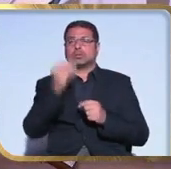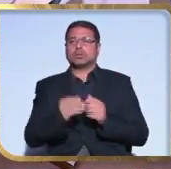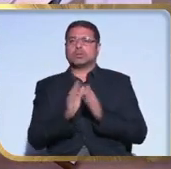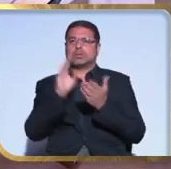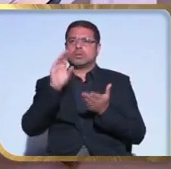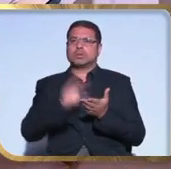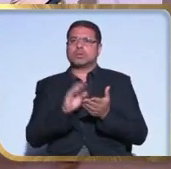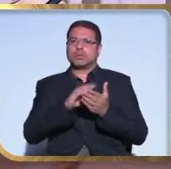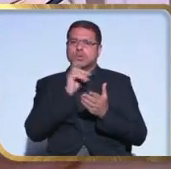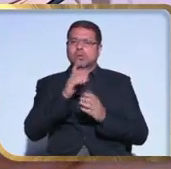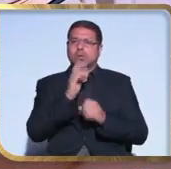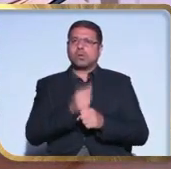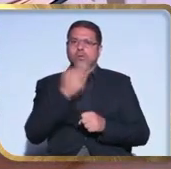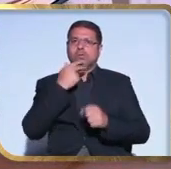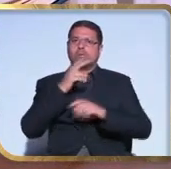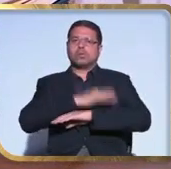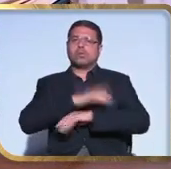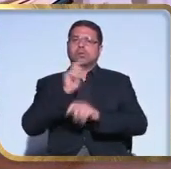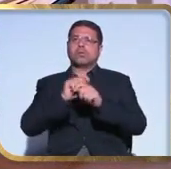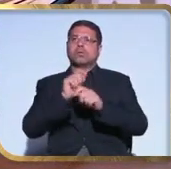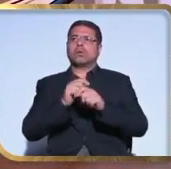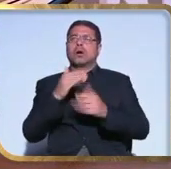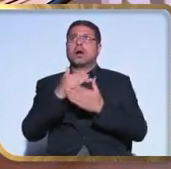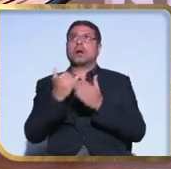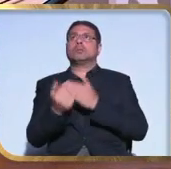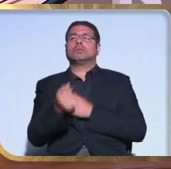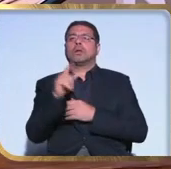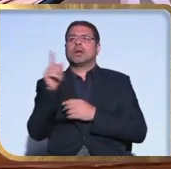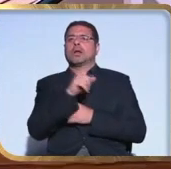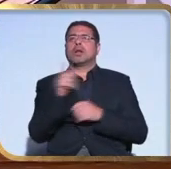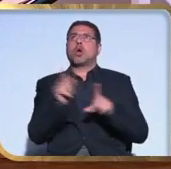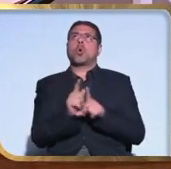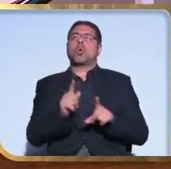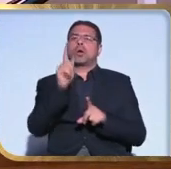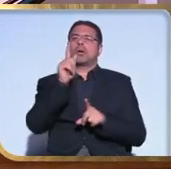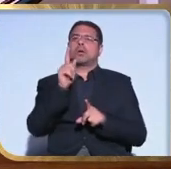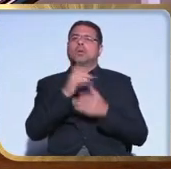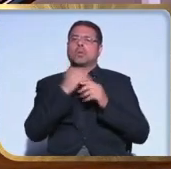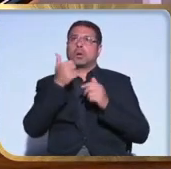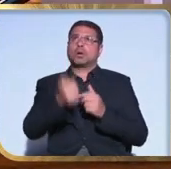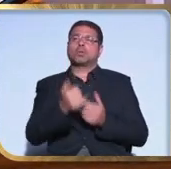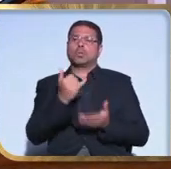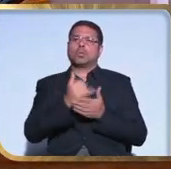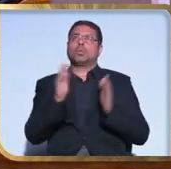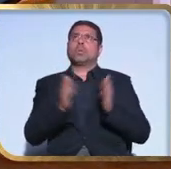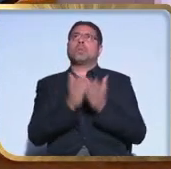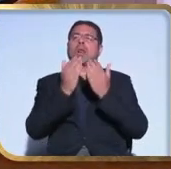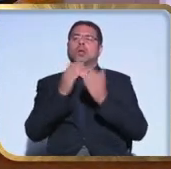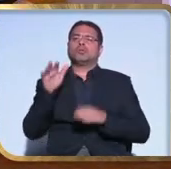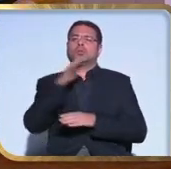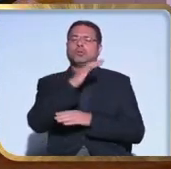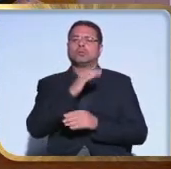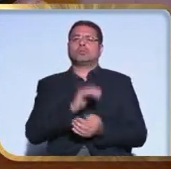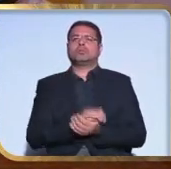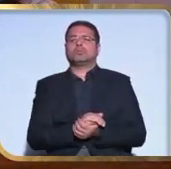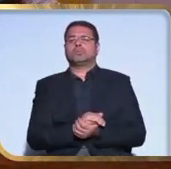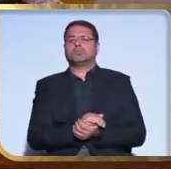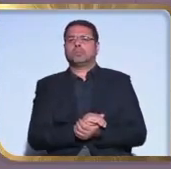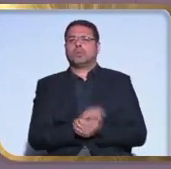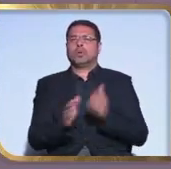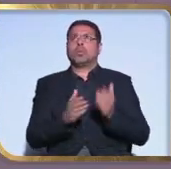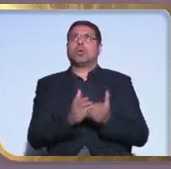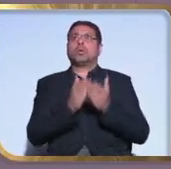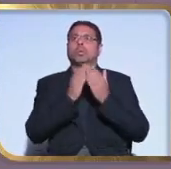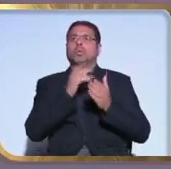وهو يتولى الصالحين حسبي الله لا اله الا هو عليه توكلت وهو رب العرش العظيم